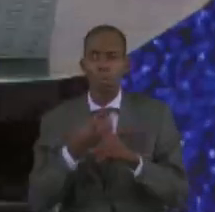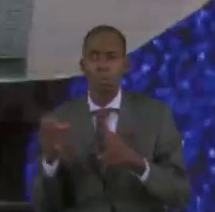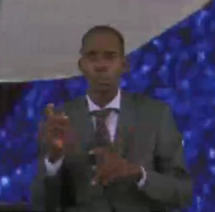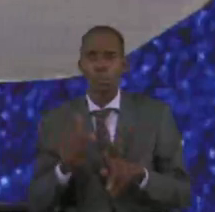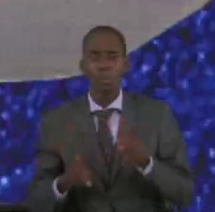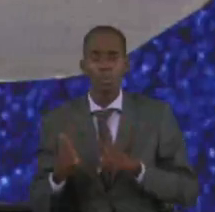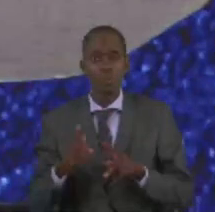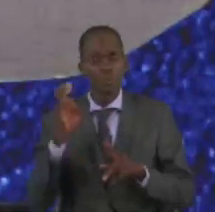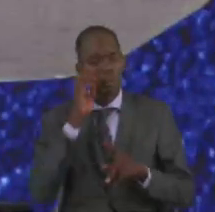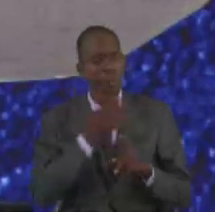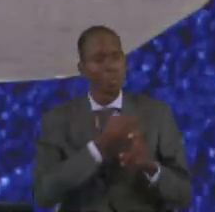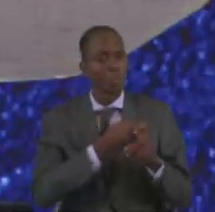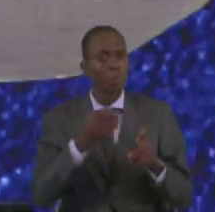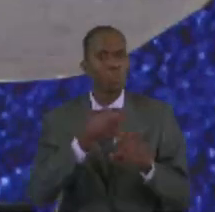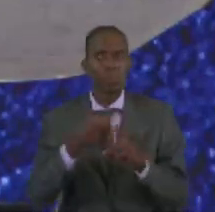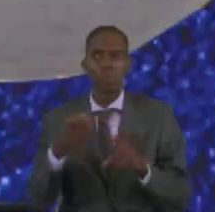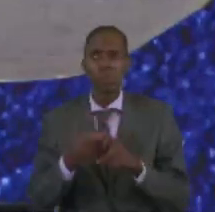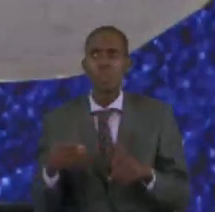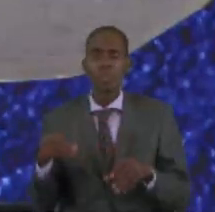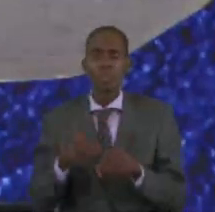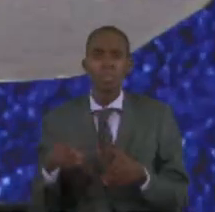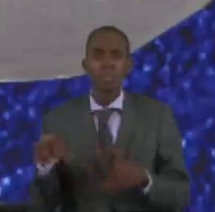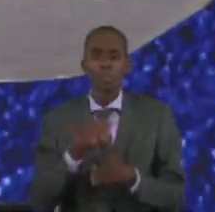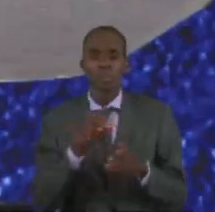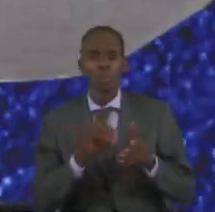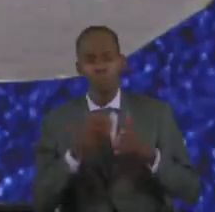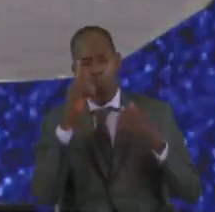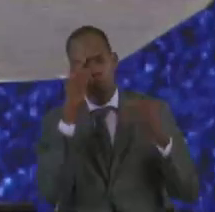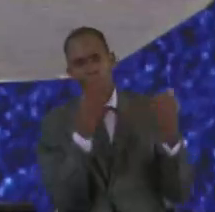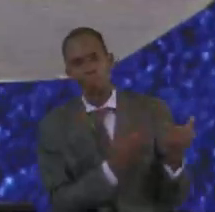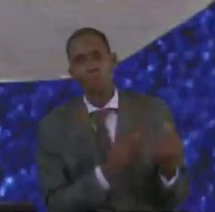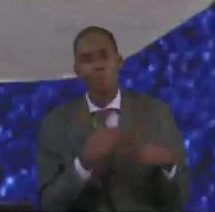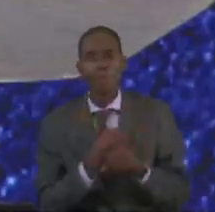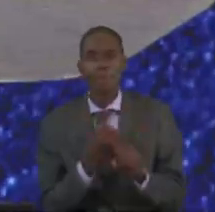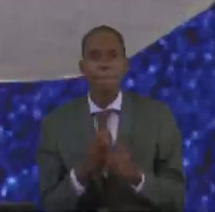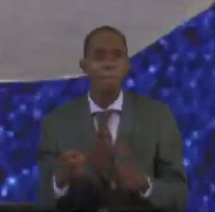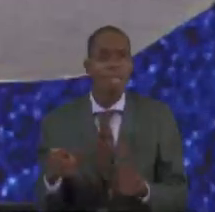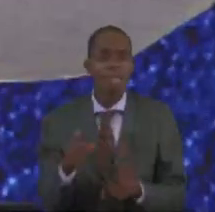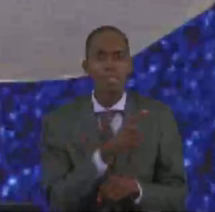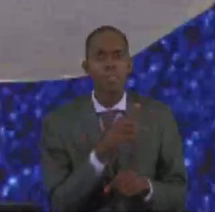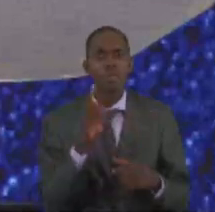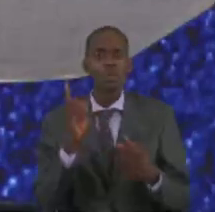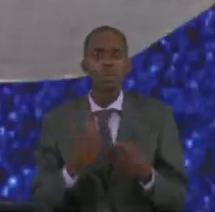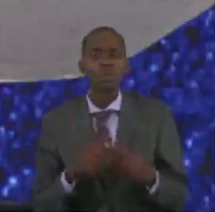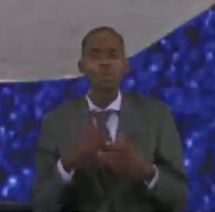gens, il blessait les gens, il a blessé leur fait. Leur foi,